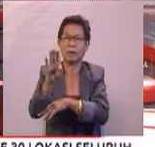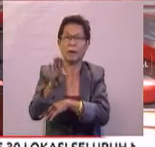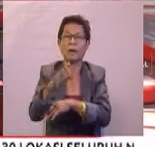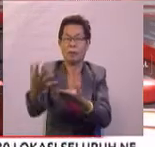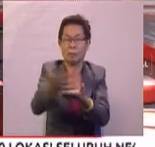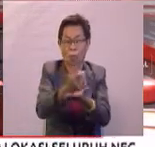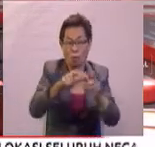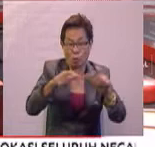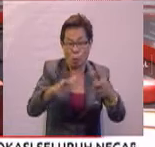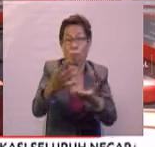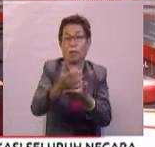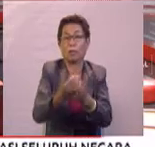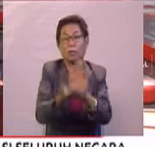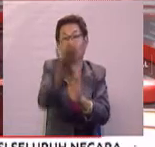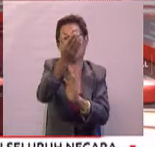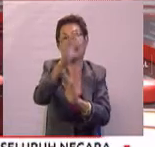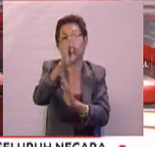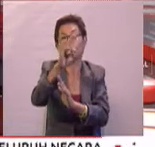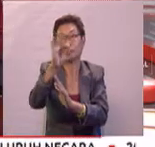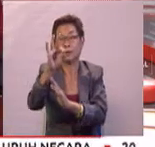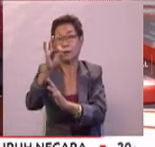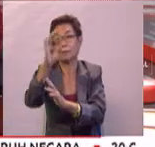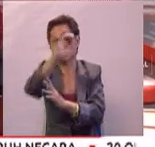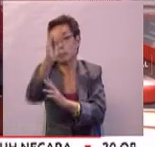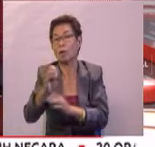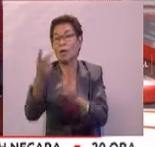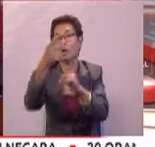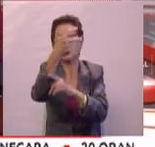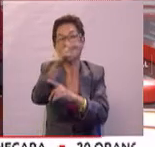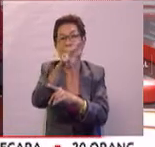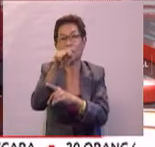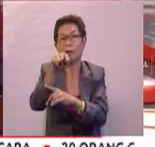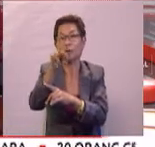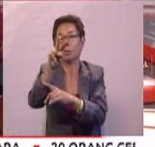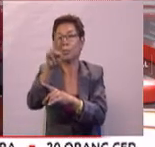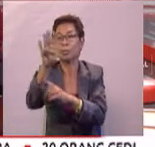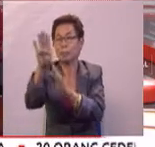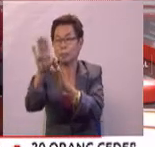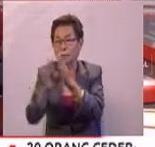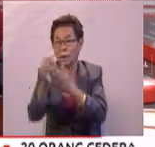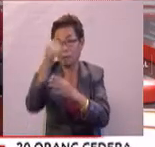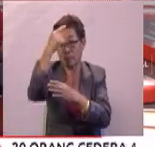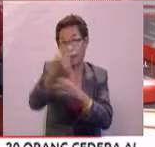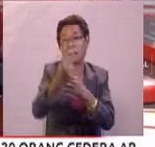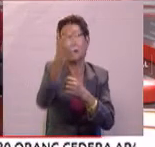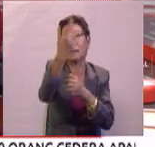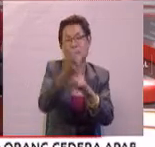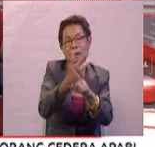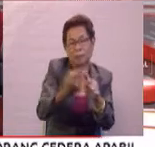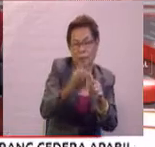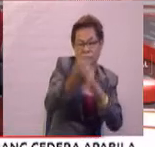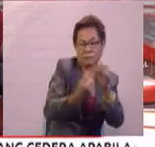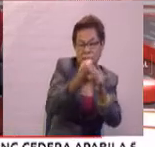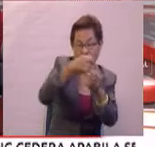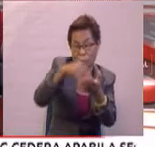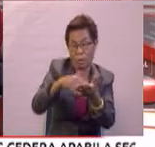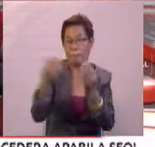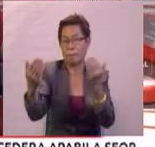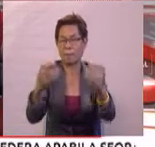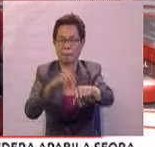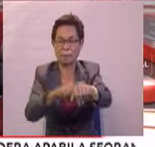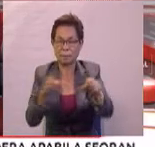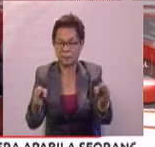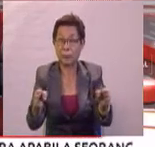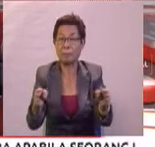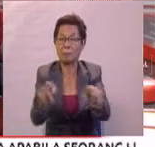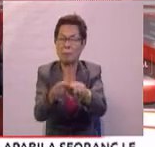juga meningkat 7.9% kepada 13.24 bilion ringgit bagi 3 bulan pertama tahun ini berbanding tempoh sama